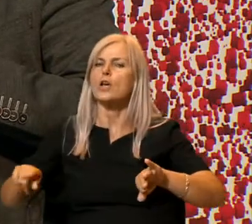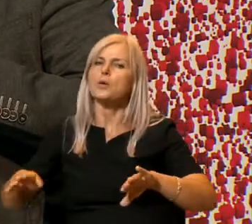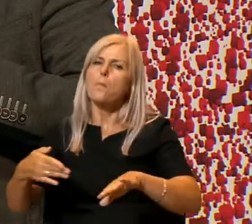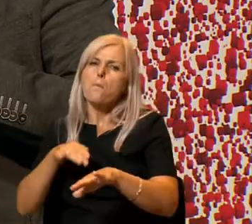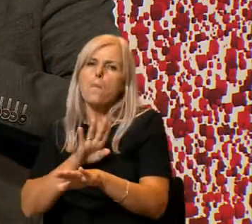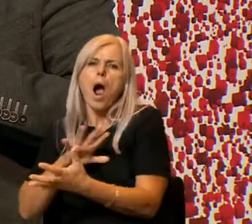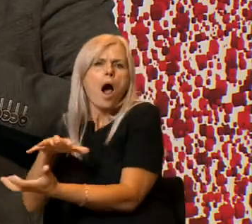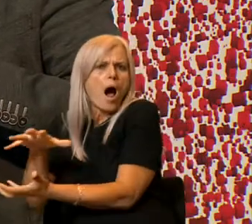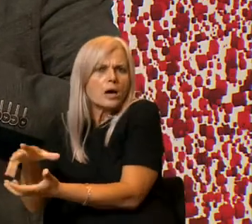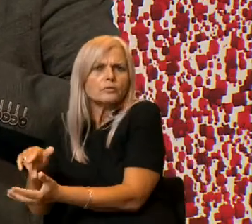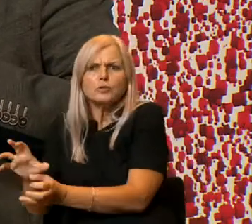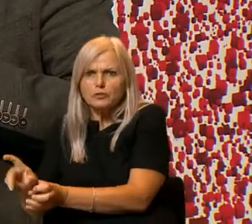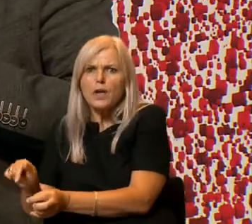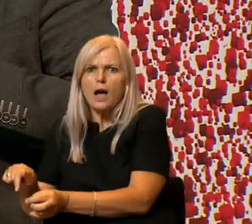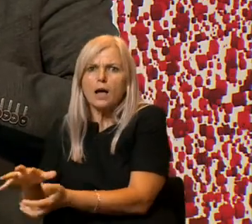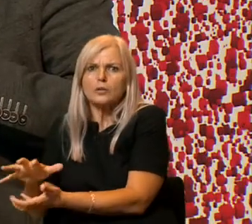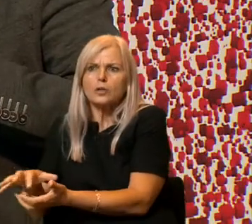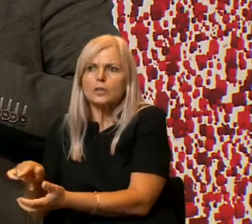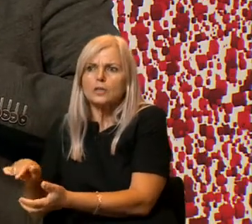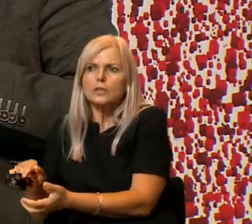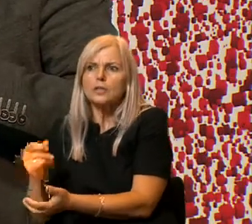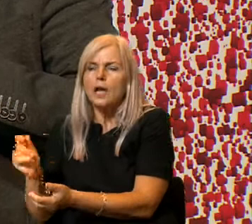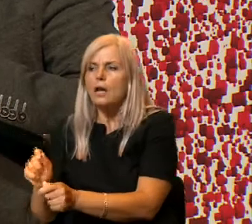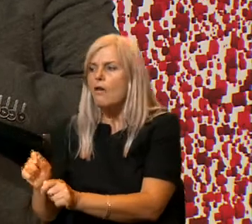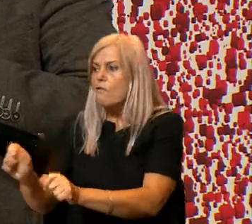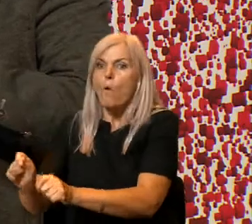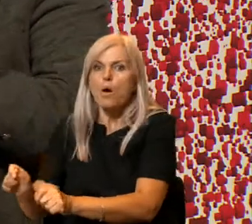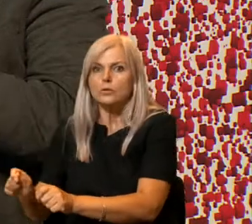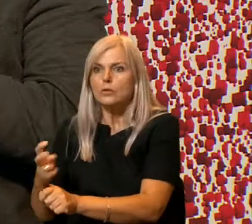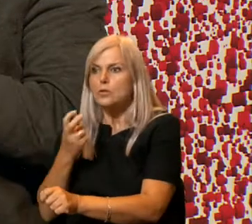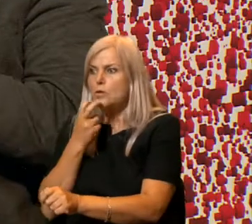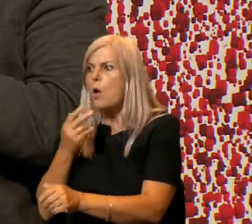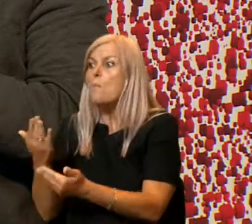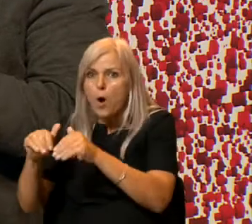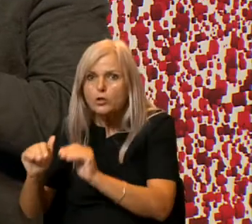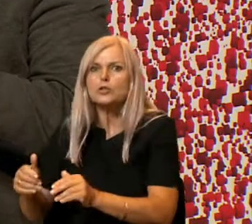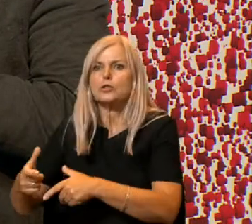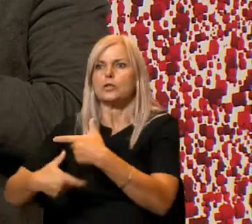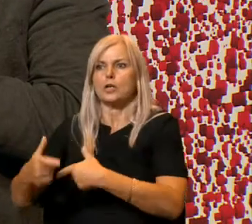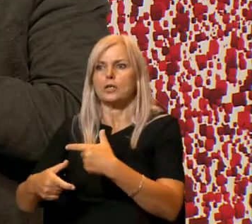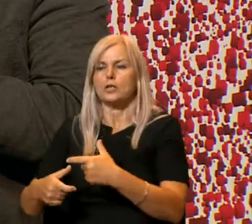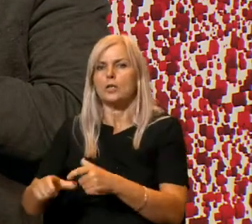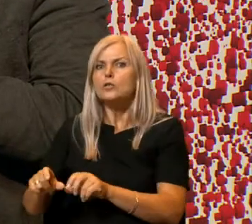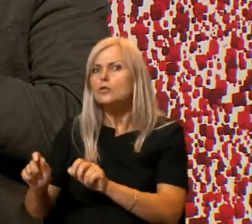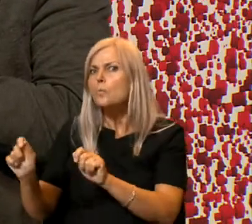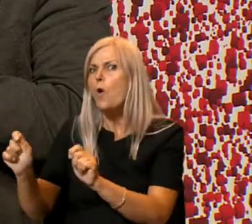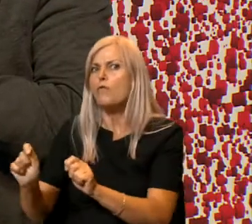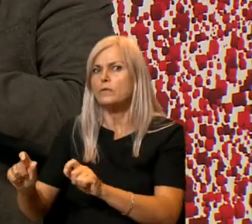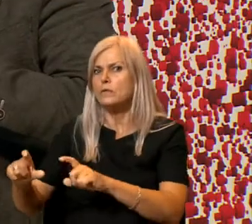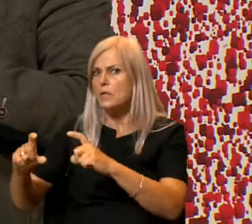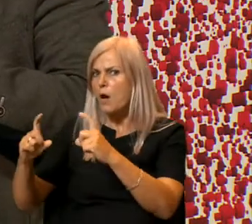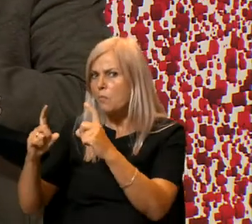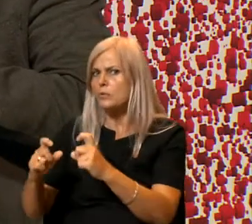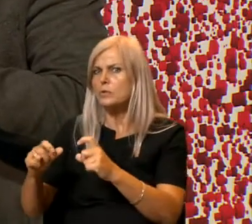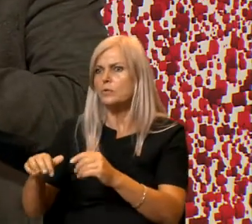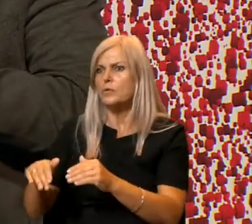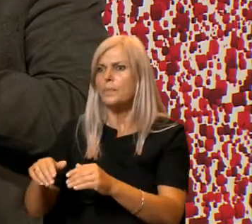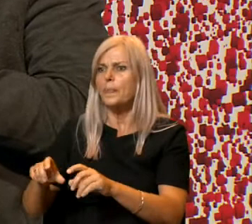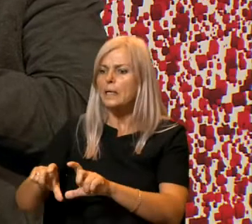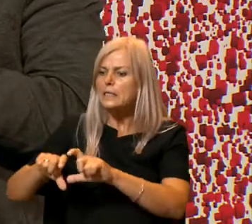i nagle, tak jakby ktoś włączył prąd, nagle pojawiło się coś, czego częścią można było się